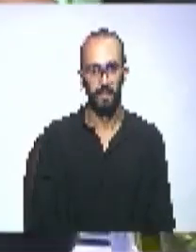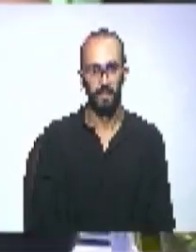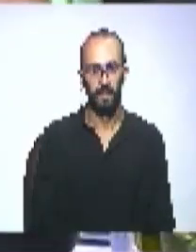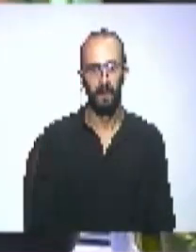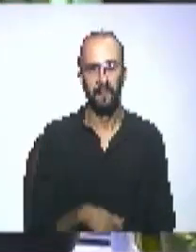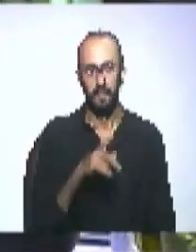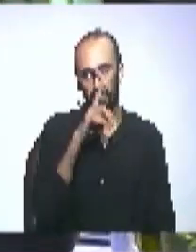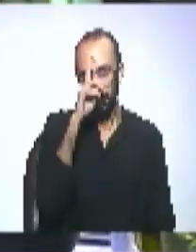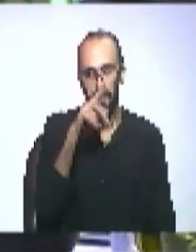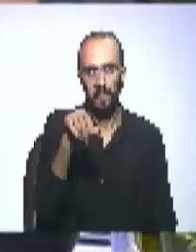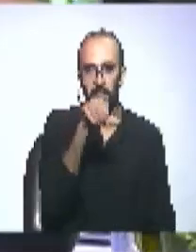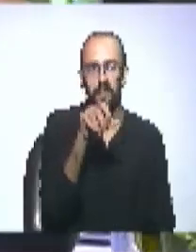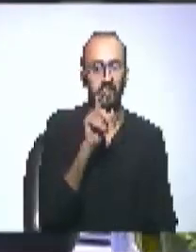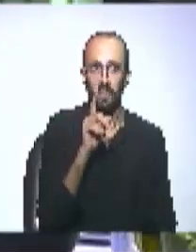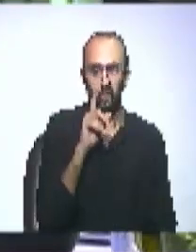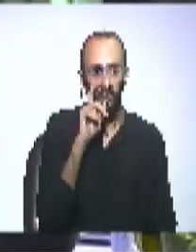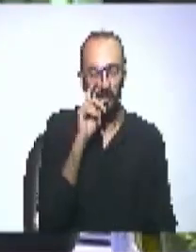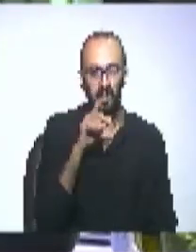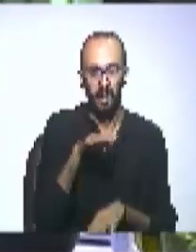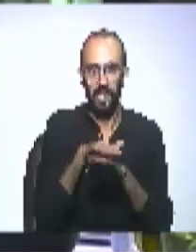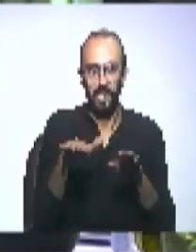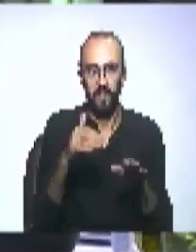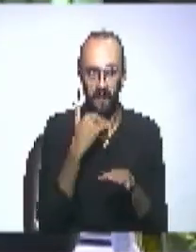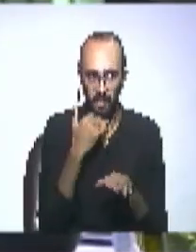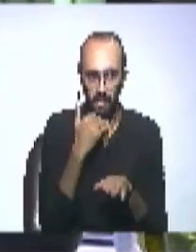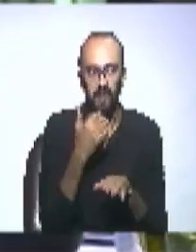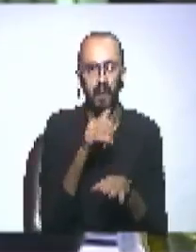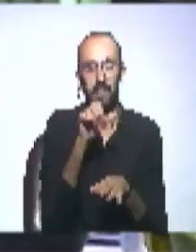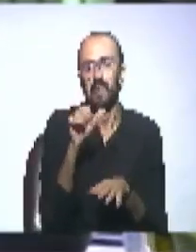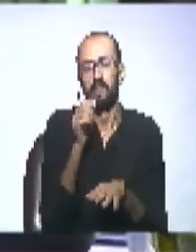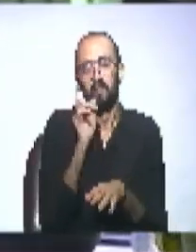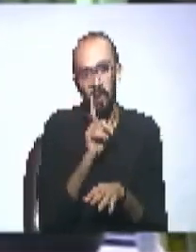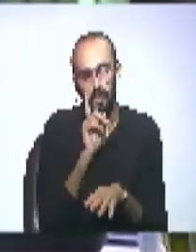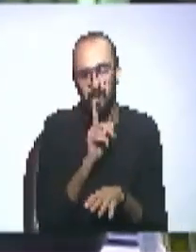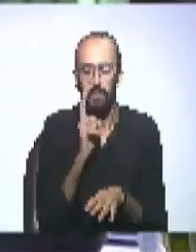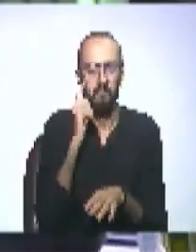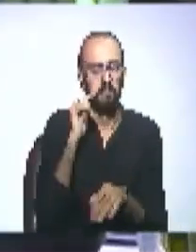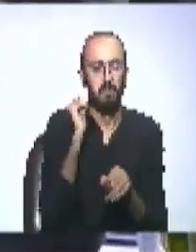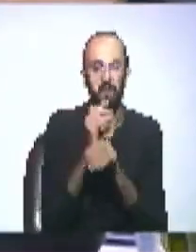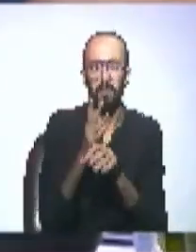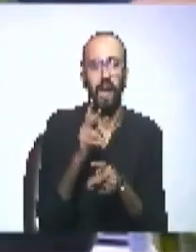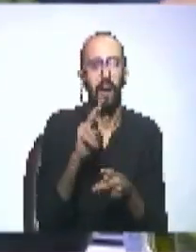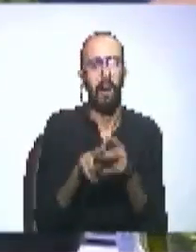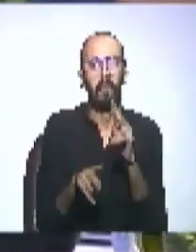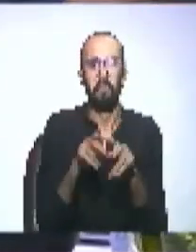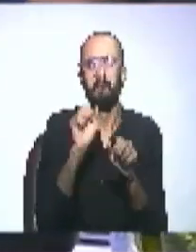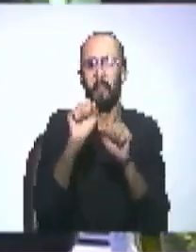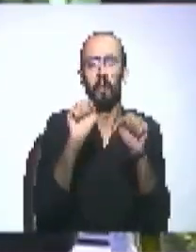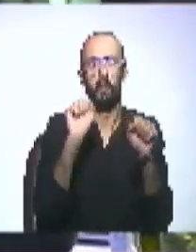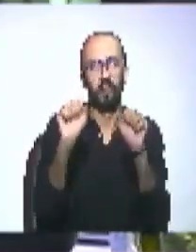ده اللي ما عندوش جريل. ده اللي ما عندوش جريل. او مش عايزين زيت مثلا. مش عايز زيت او مش عايز الكلام ده كله.